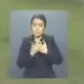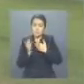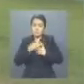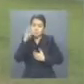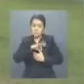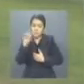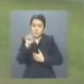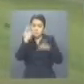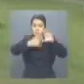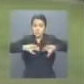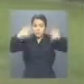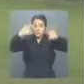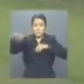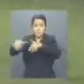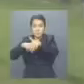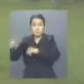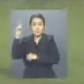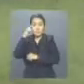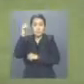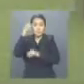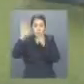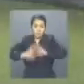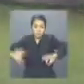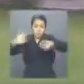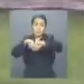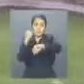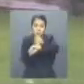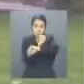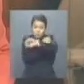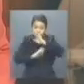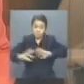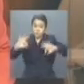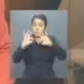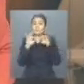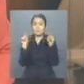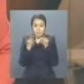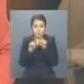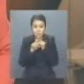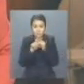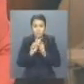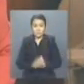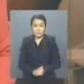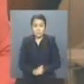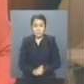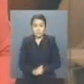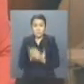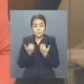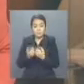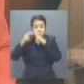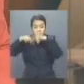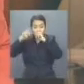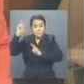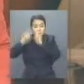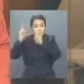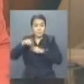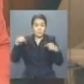กชนได้ตระหนักถึงความสำคัญของผู้ใช้แรงงาน มีการสำรวจความคิดเห็นของนักเศรษฐศาสตร์จากหลาย